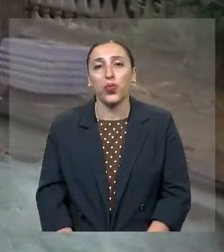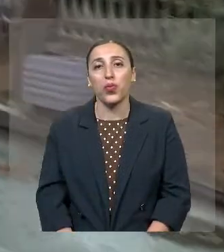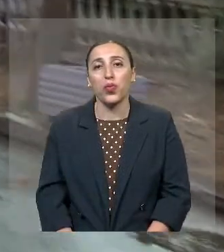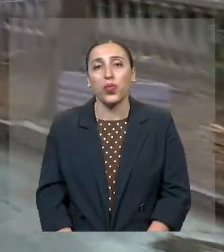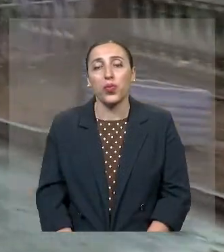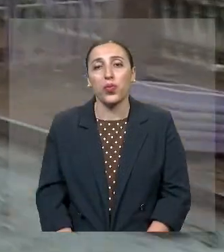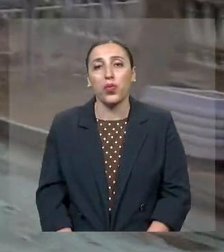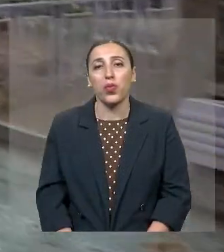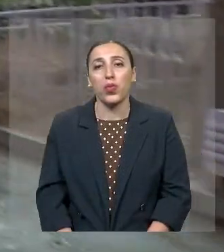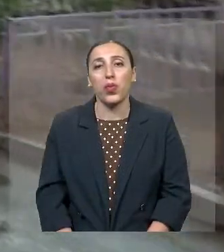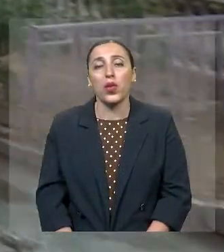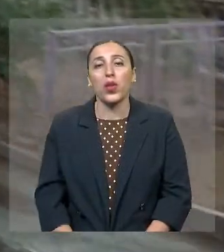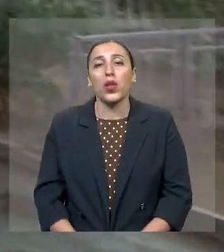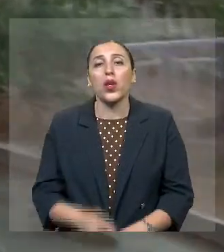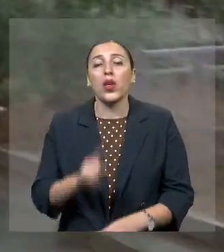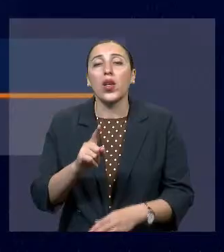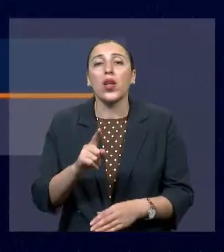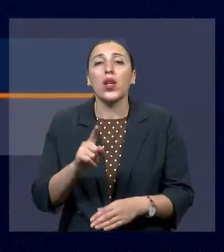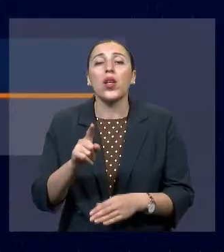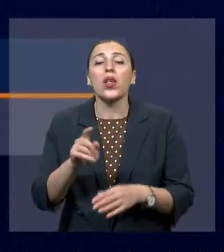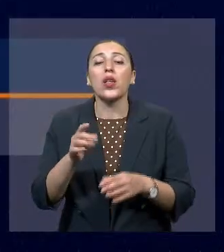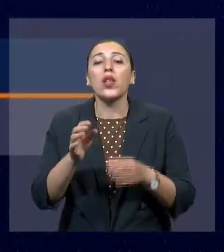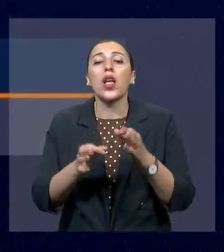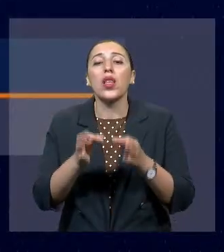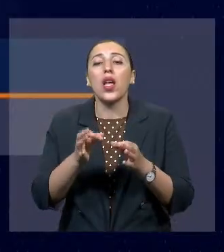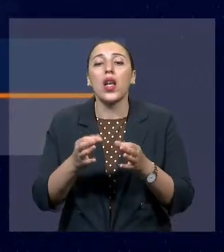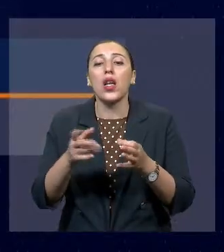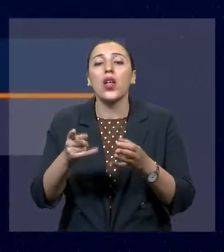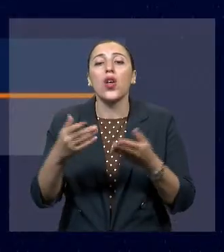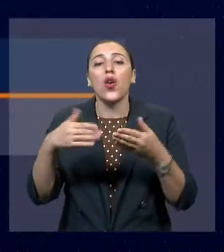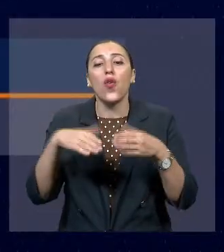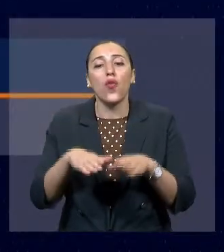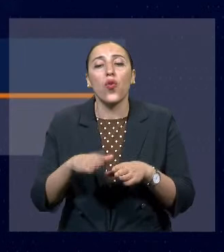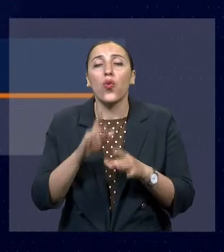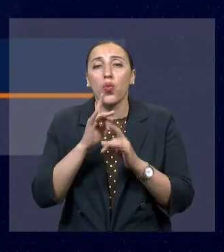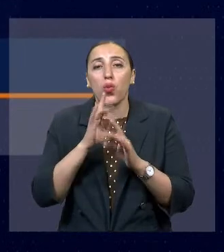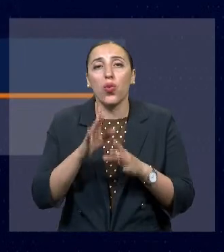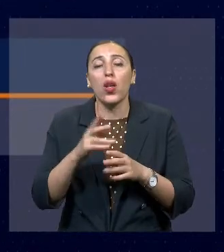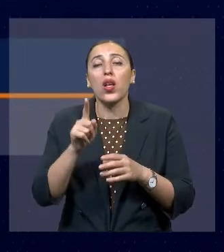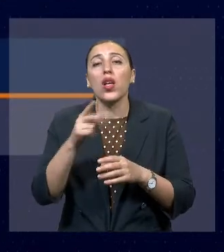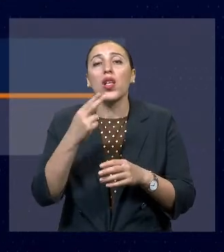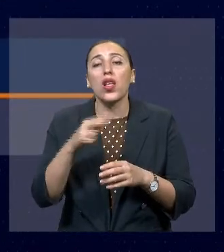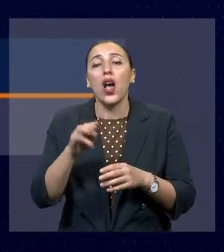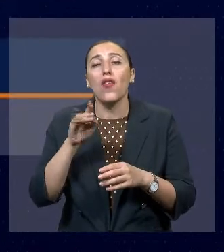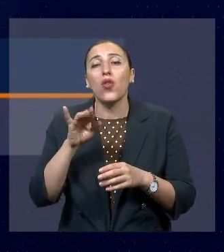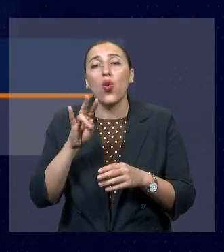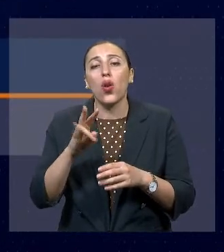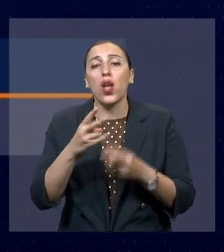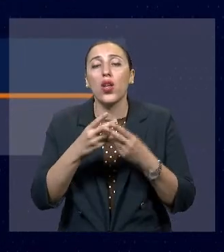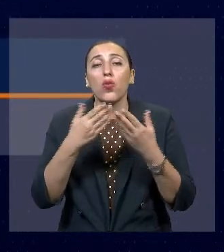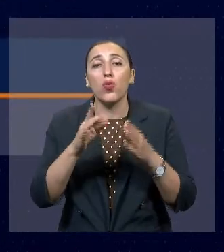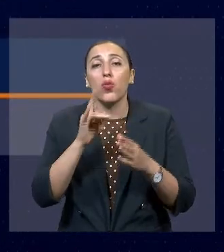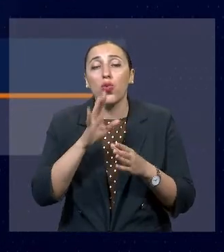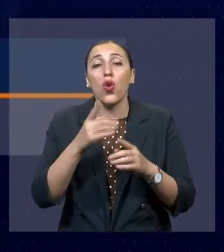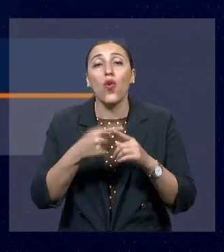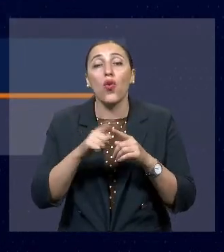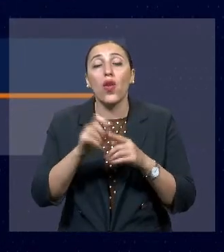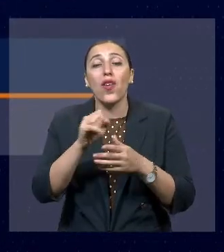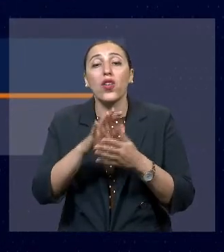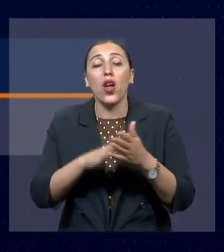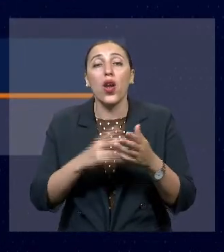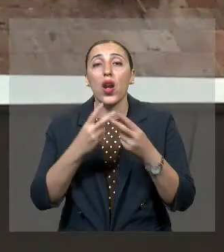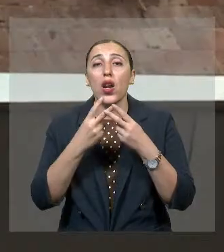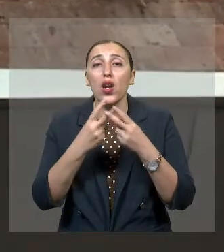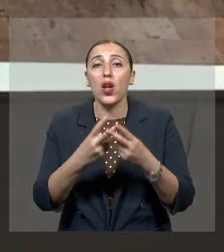Այդ դատավորի նախագահությամբ չկայացնելու Դավիթ Տոնոյանին ազատ արձակելու որոշում, այն պարզ պատճառով, որ շարունակական կալանքի